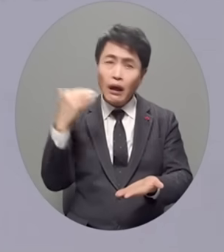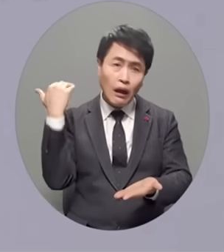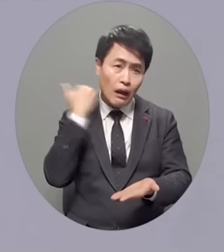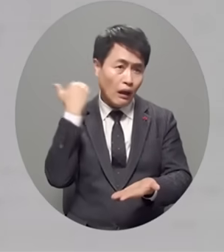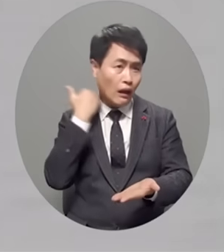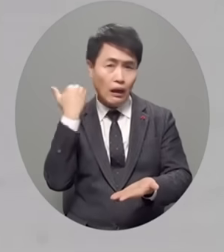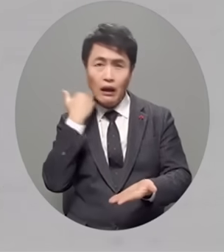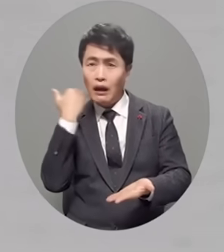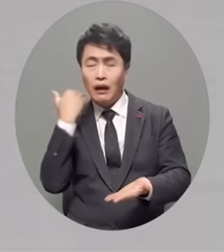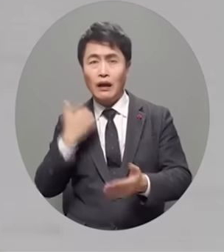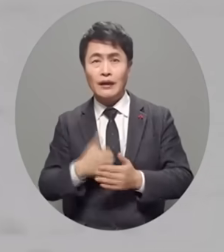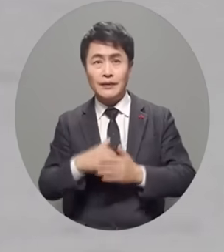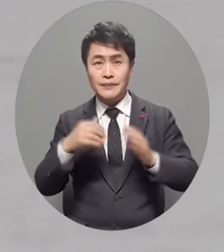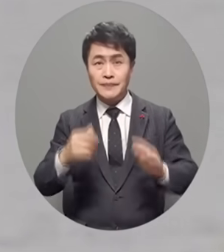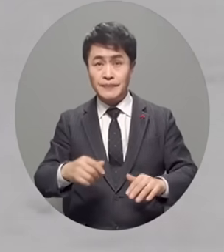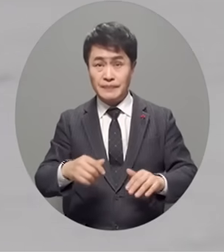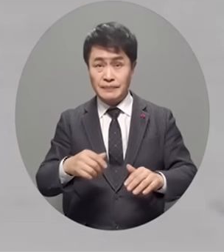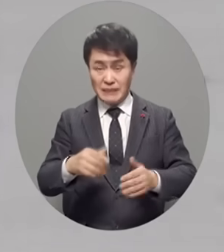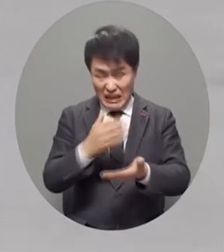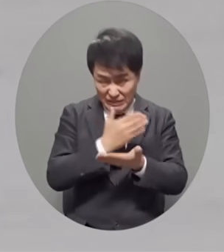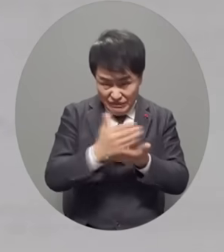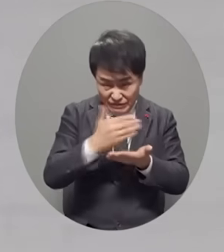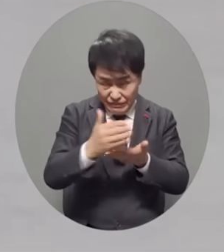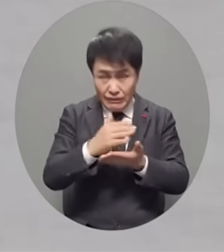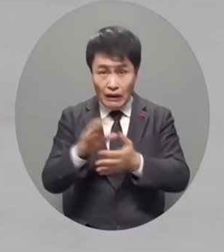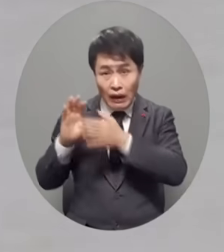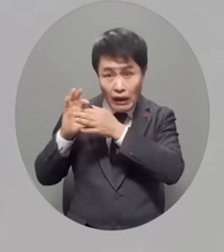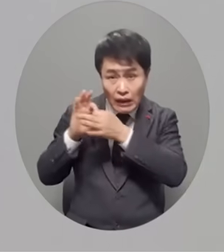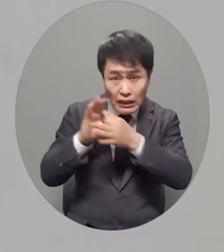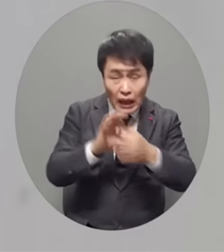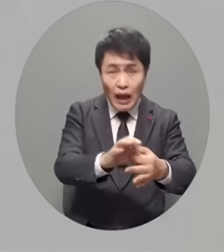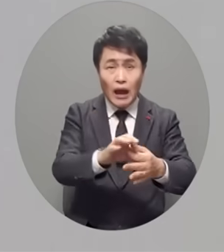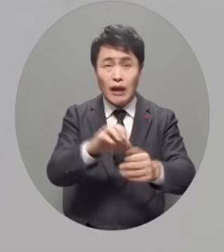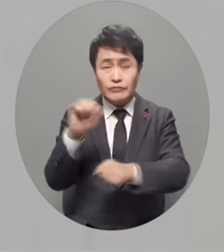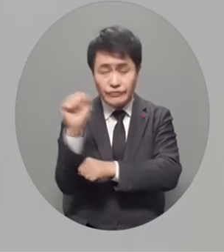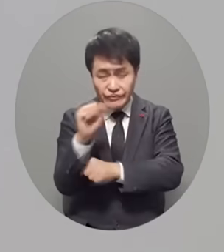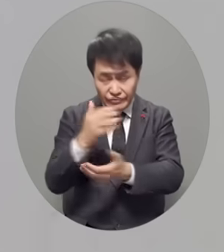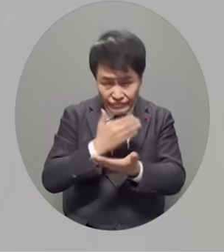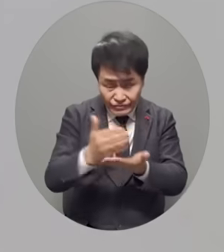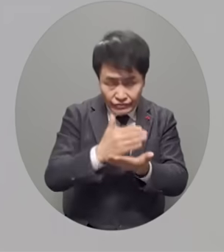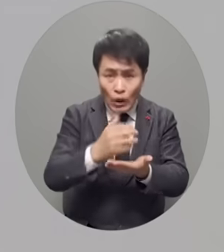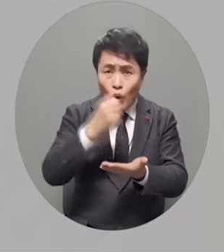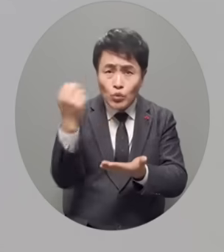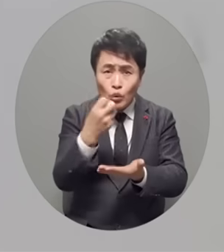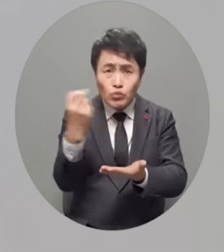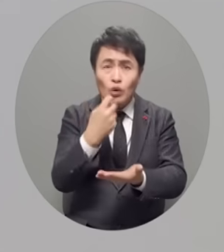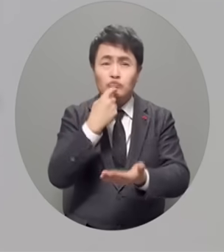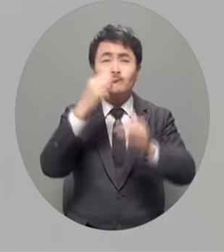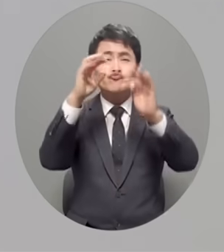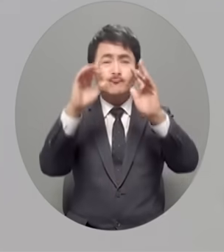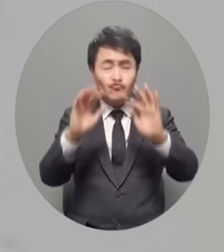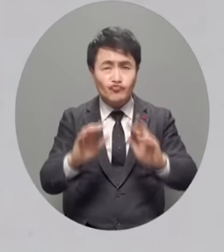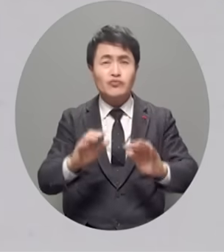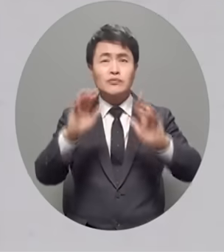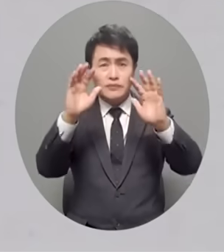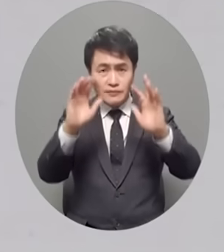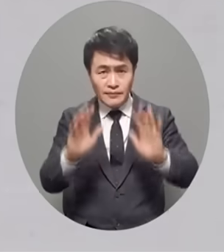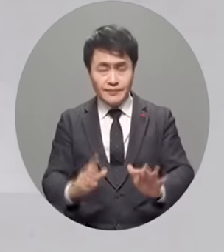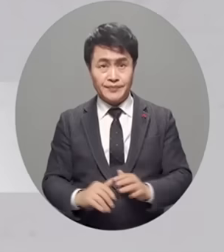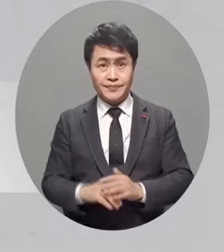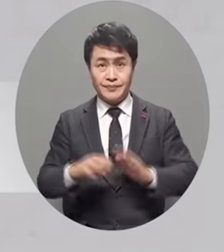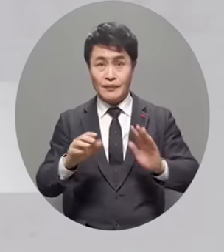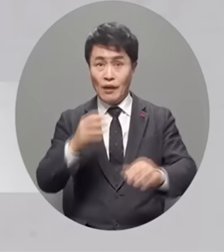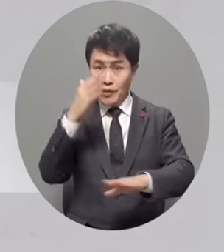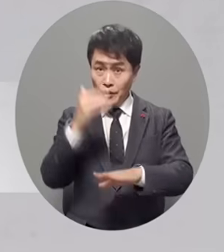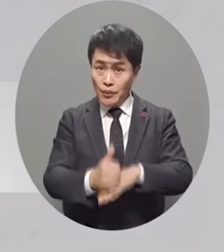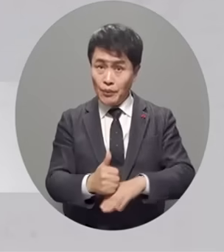않습니다. 제설 차량들이 쉴 새 없이 눈을 치워도 금세 다시 내린 눈이 수북이 쌓입니다. 결국